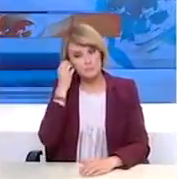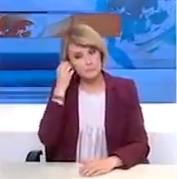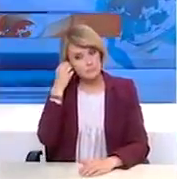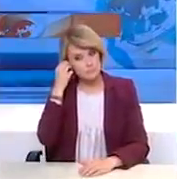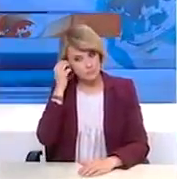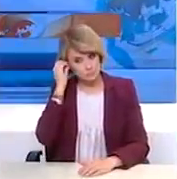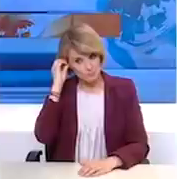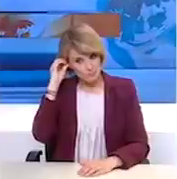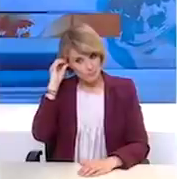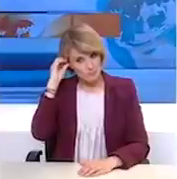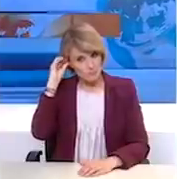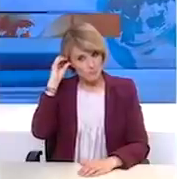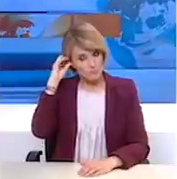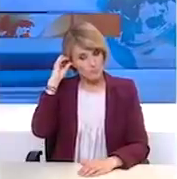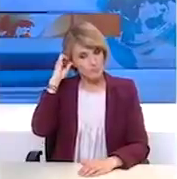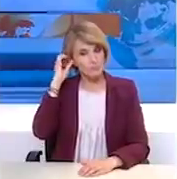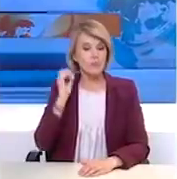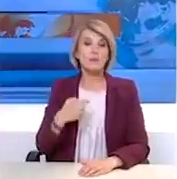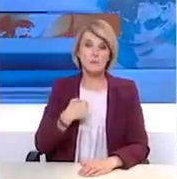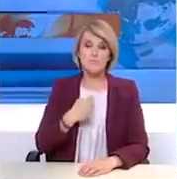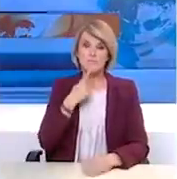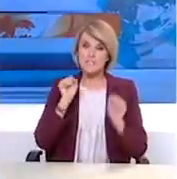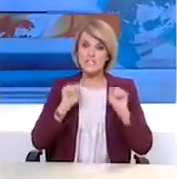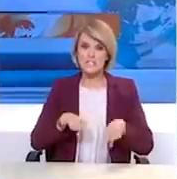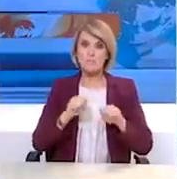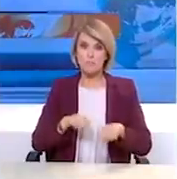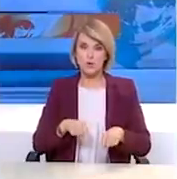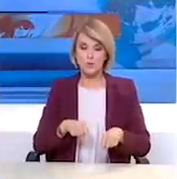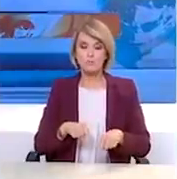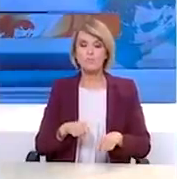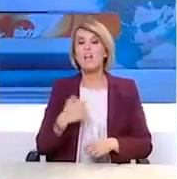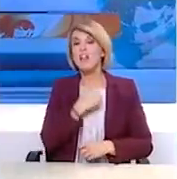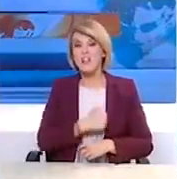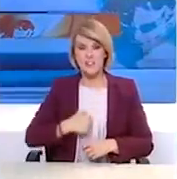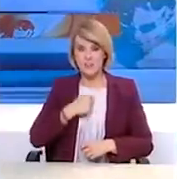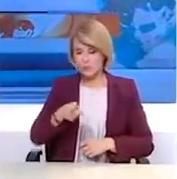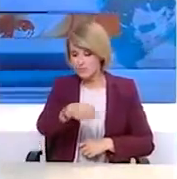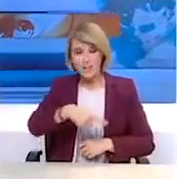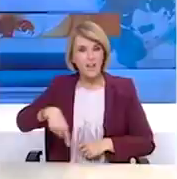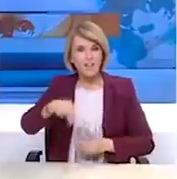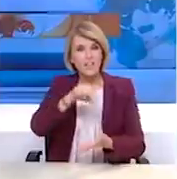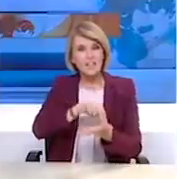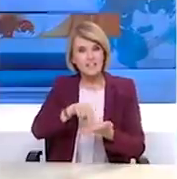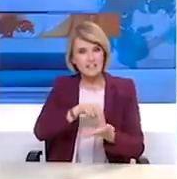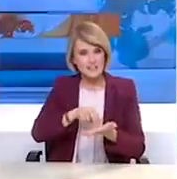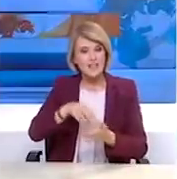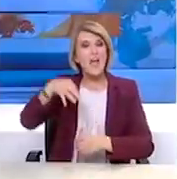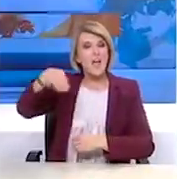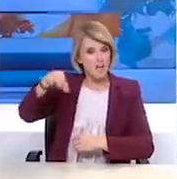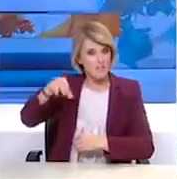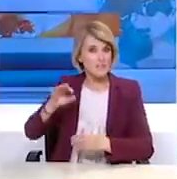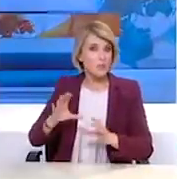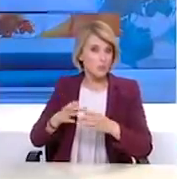Συμφωνώ με τον αγαπητό δημοσιογράφο ότι είναι πιο ευάλωτη η ομάδα δεν κινδυνεύουν απαραίτητα